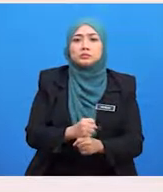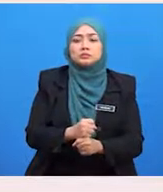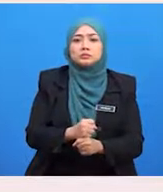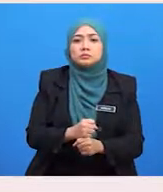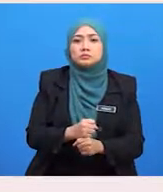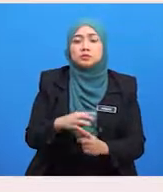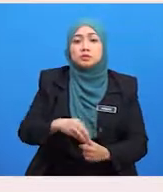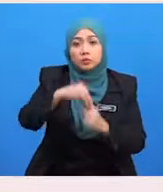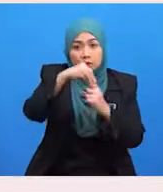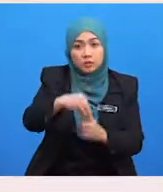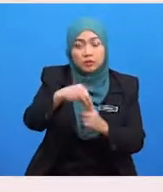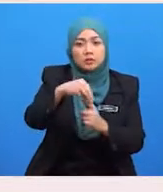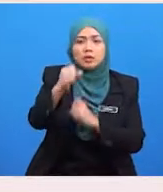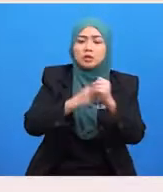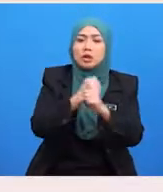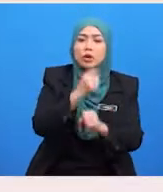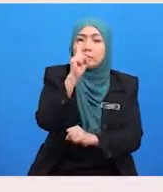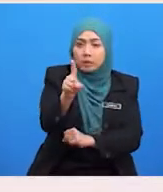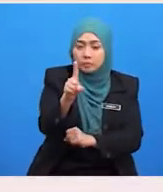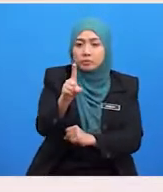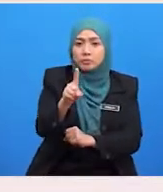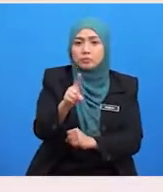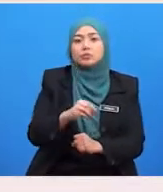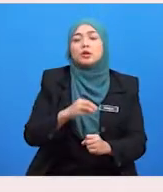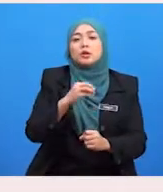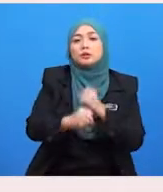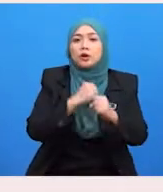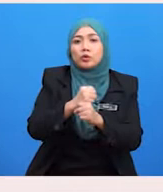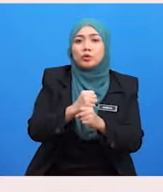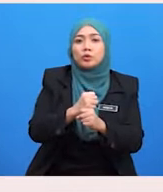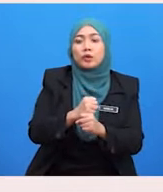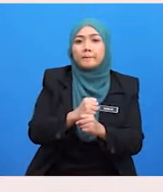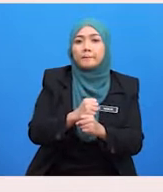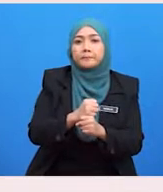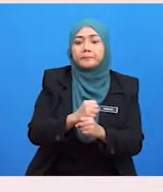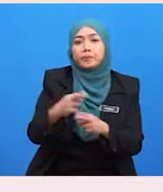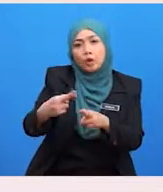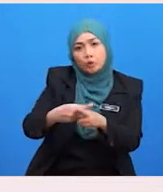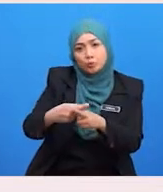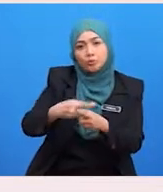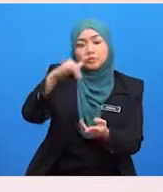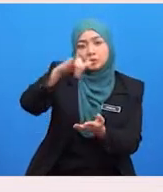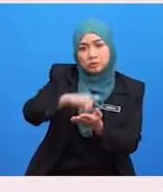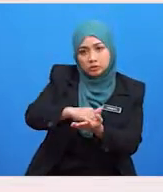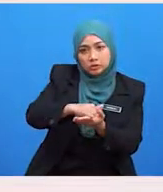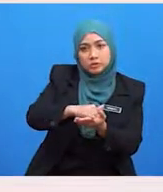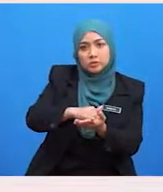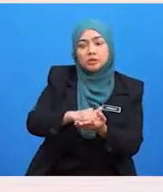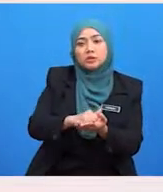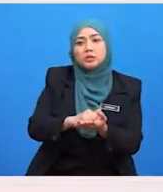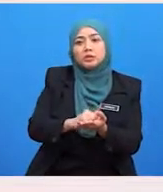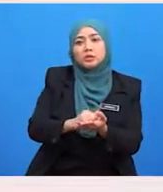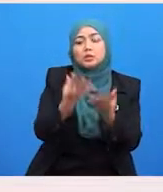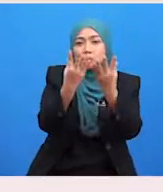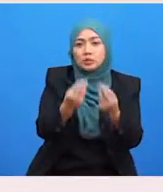pertama bergantung kepada tarikh perolehan. Rumus bagi pengiraan kaedah garis lurus ialah kadar